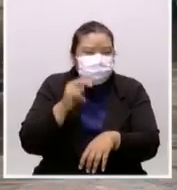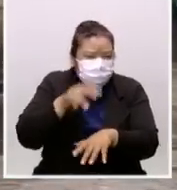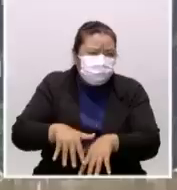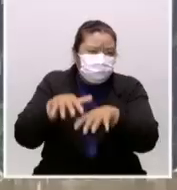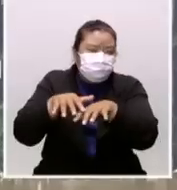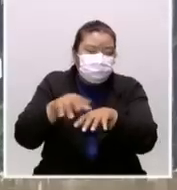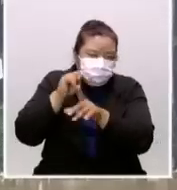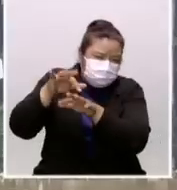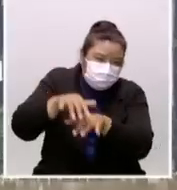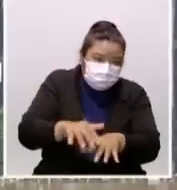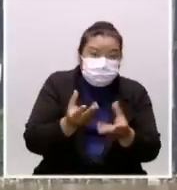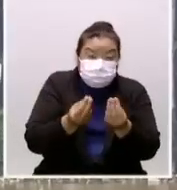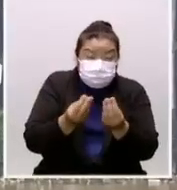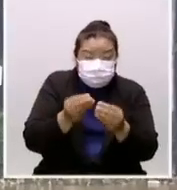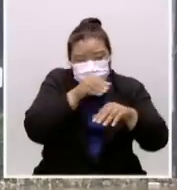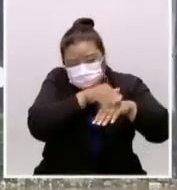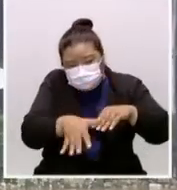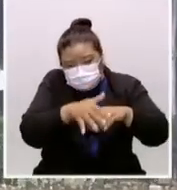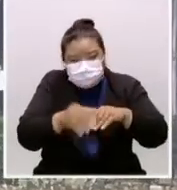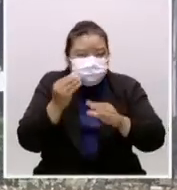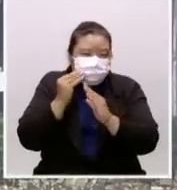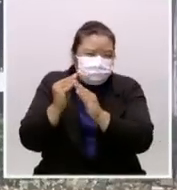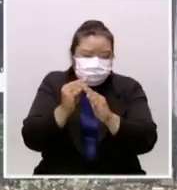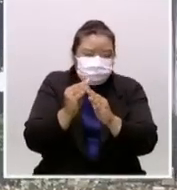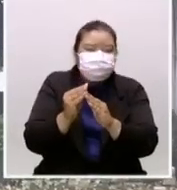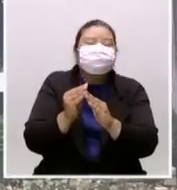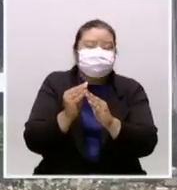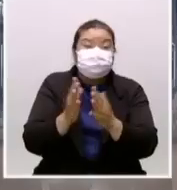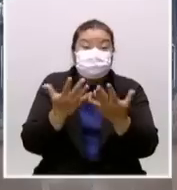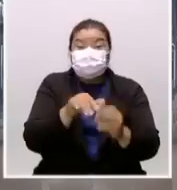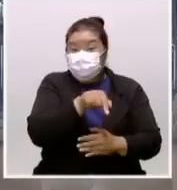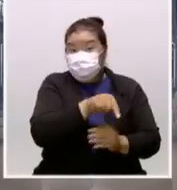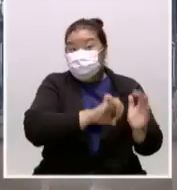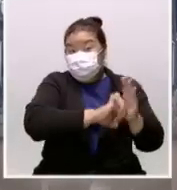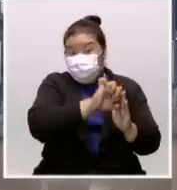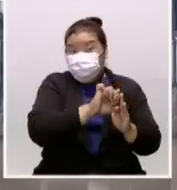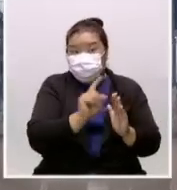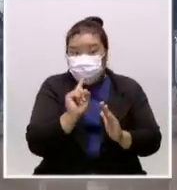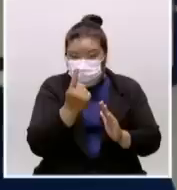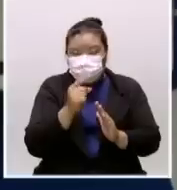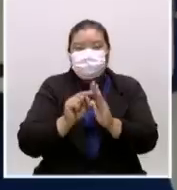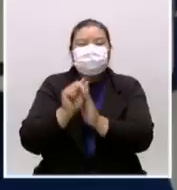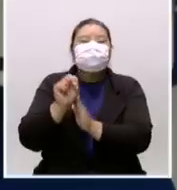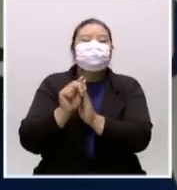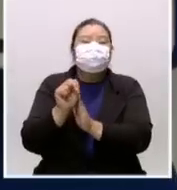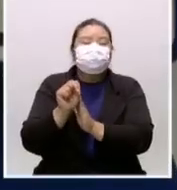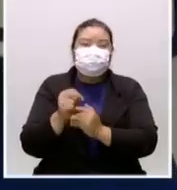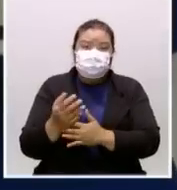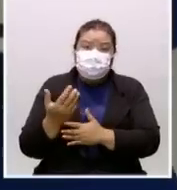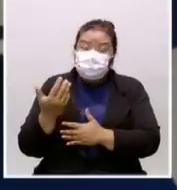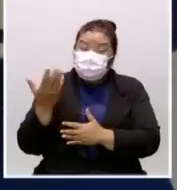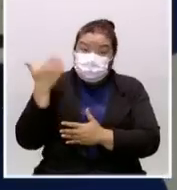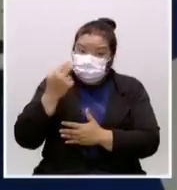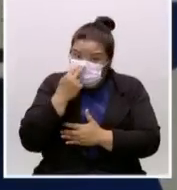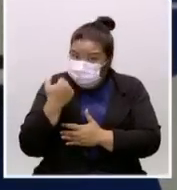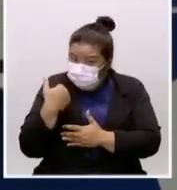ไหลหลากและดินโคลนถล่มครับจากเชียงใหม่ไปต่อกันที่จังหวัดน่านครับก่อนหน้านี้เนี่ยน่านหนักเลยนะ